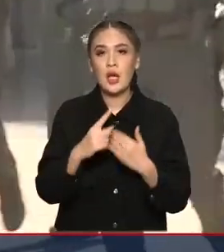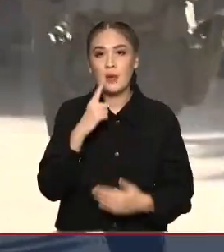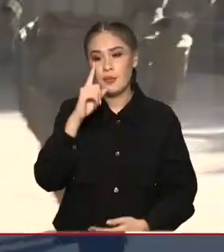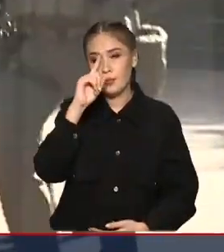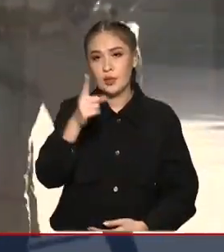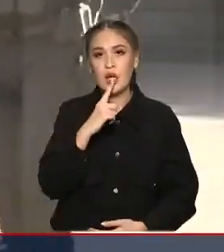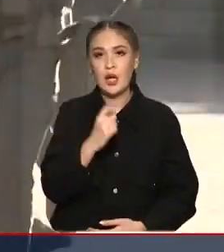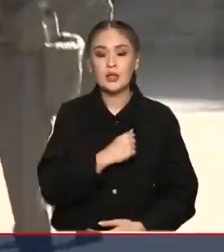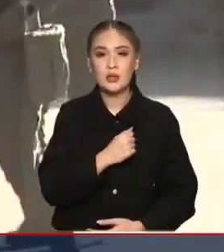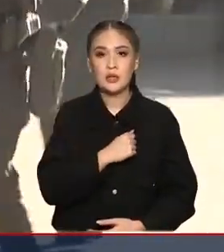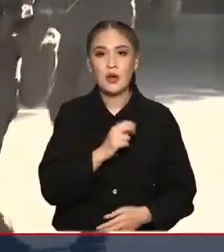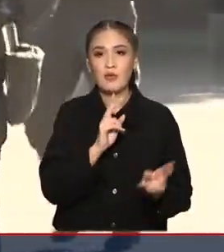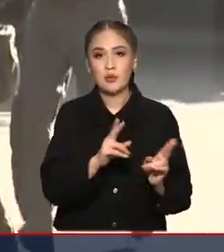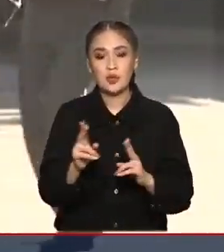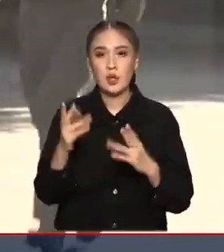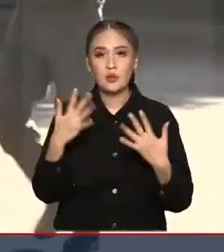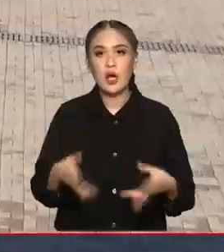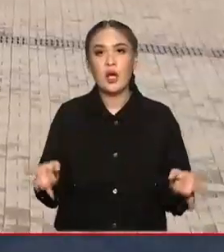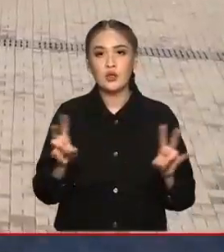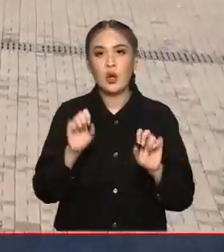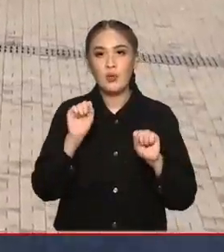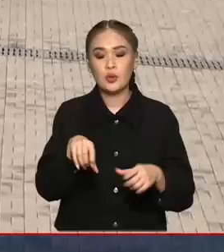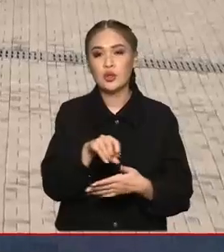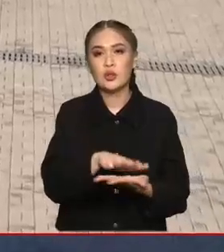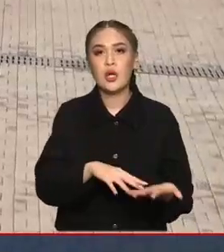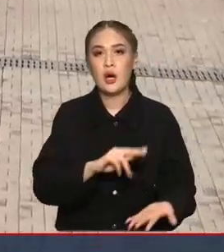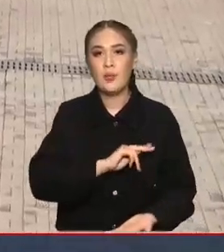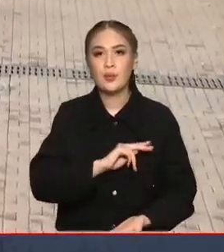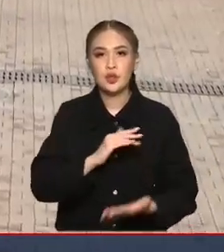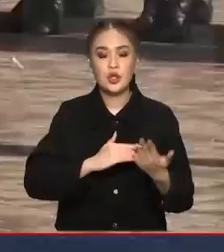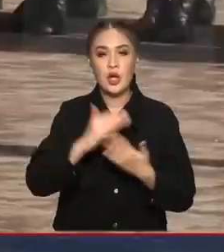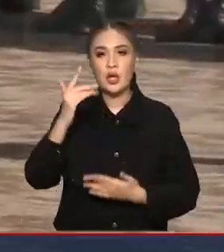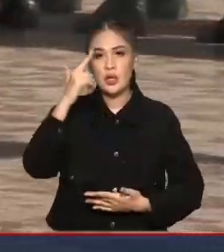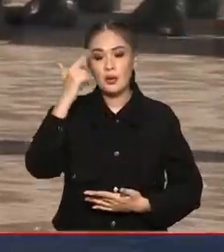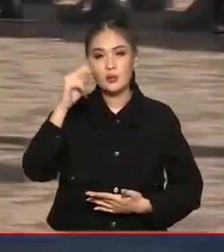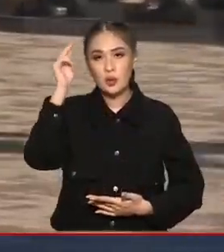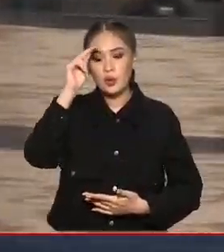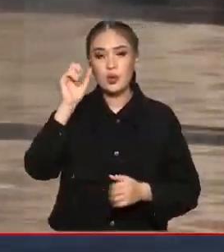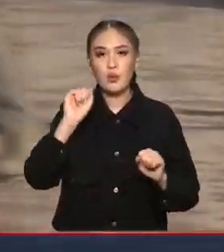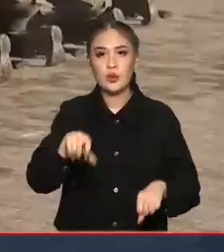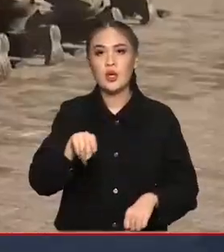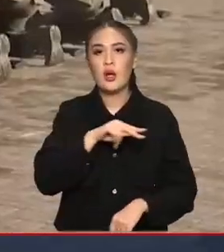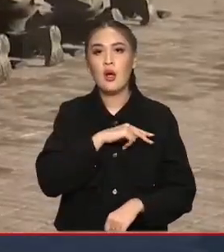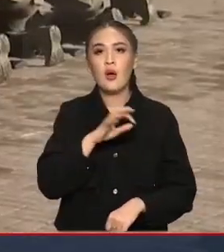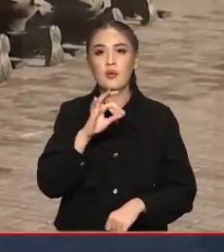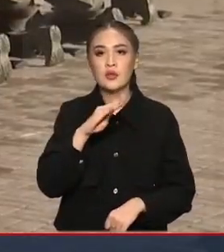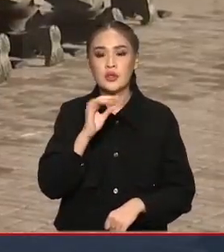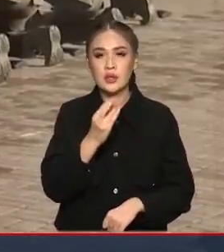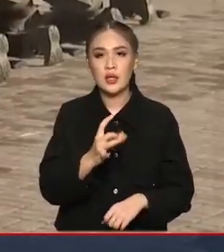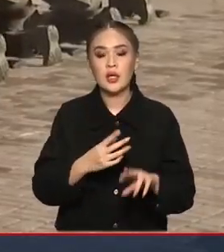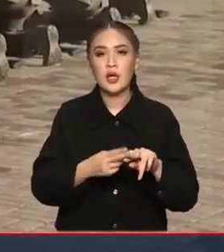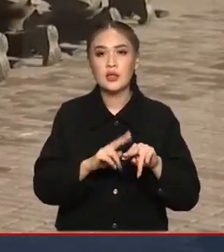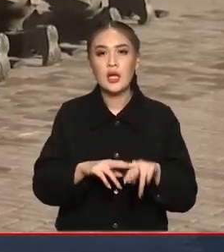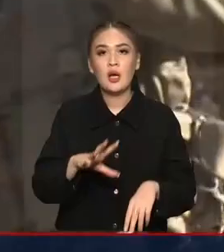абыроймен атқарған жігіттер құрылымда қалып қызметін жалғастыру мүмкіндігі бар. Жоғары білімділер офицер шенін алады. Жалпы жасы 18-27